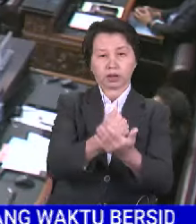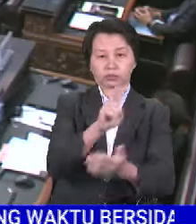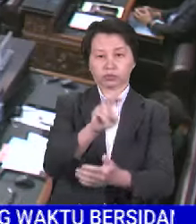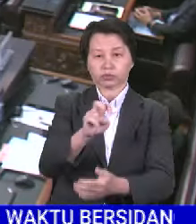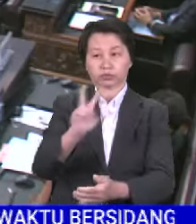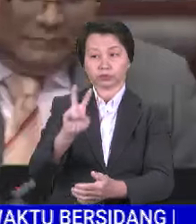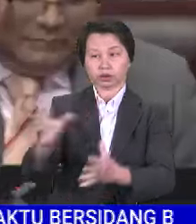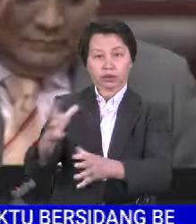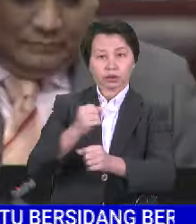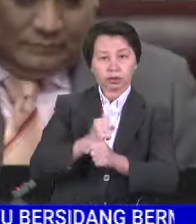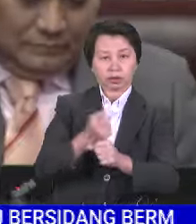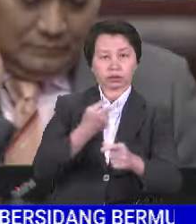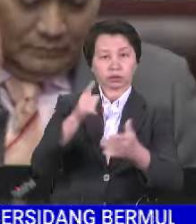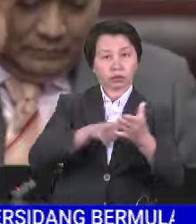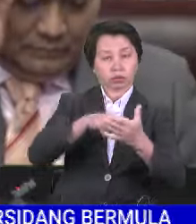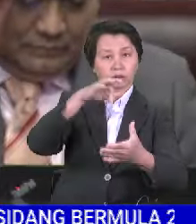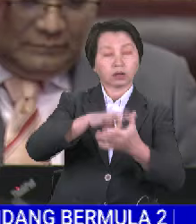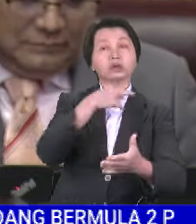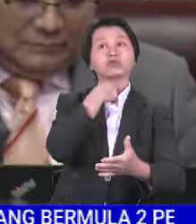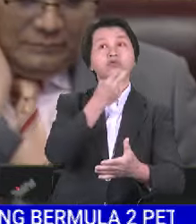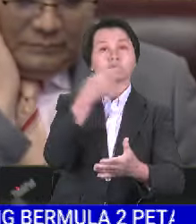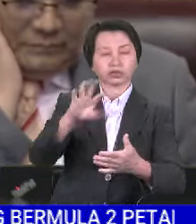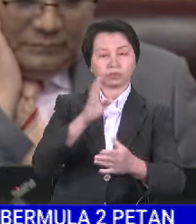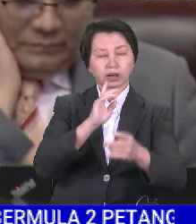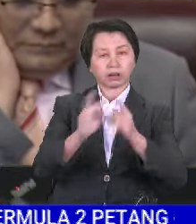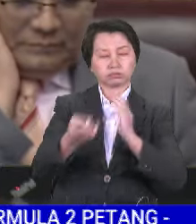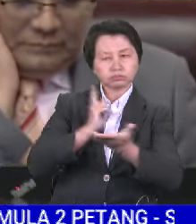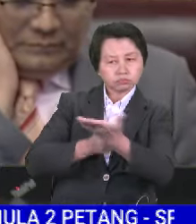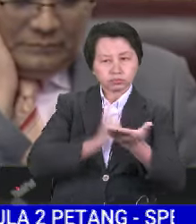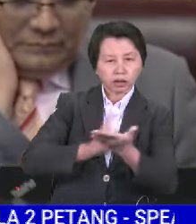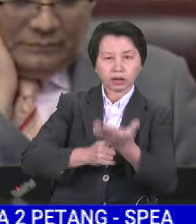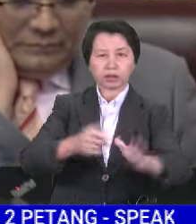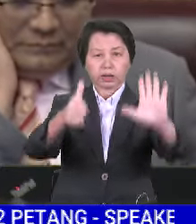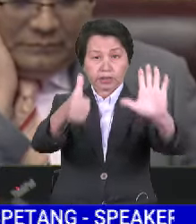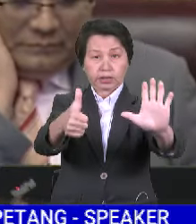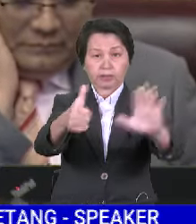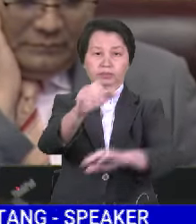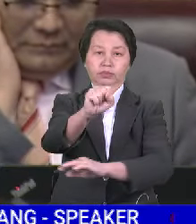itu diperoleh menerusi undian suara selepas dibahaskan enam senat